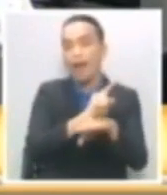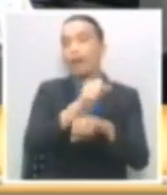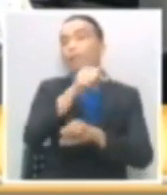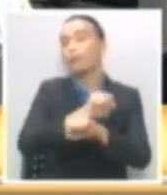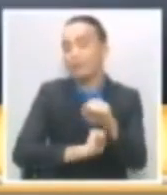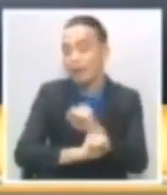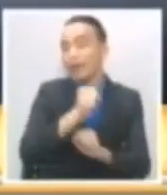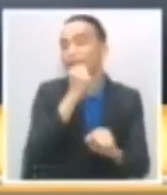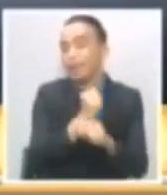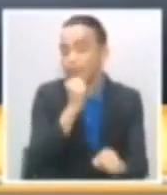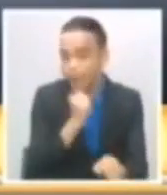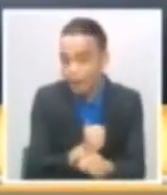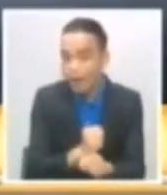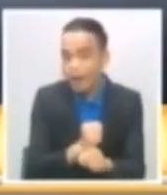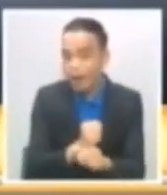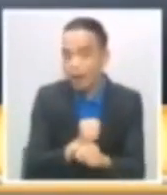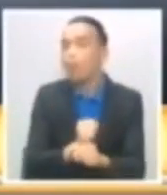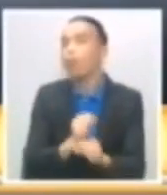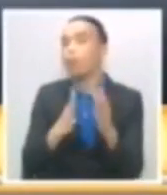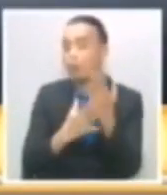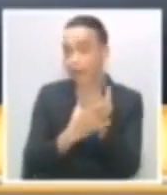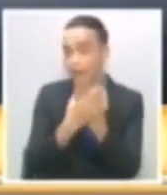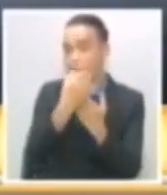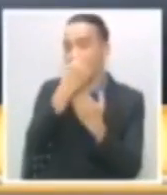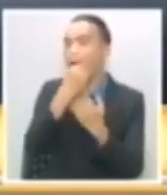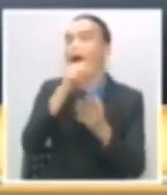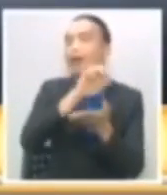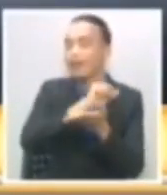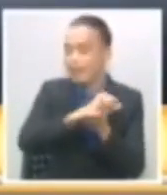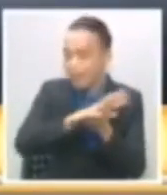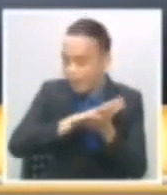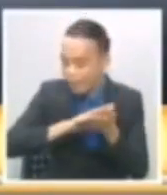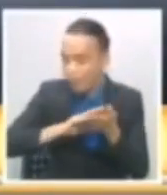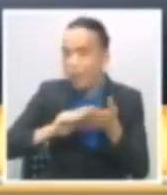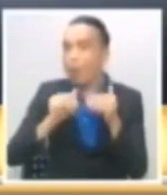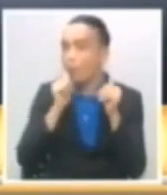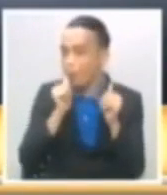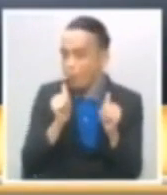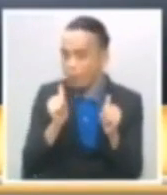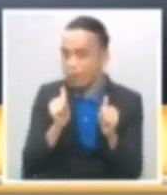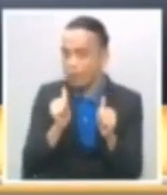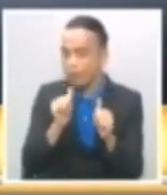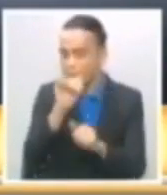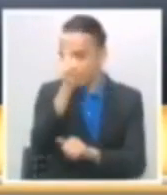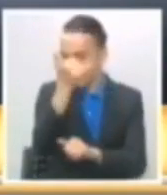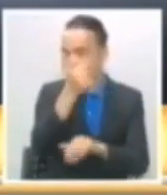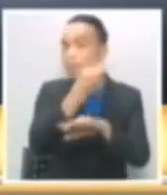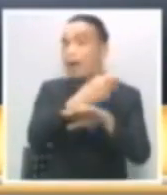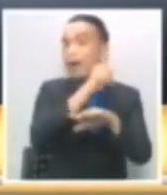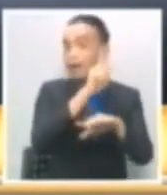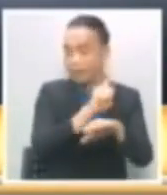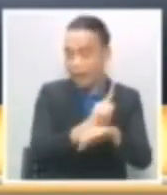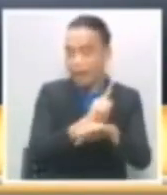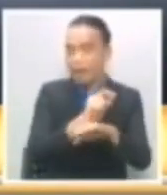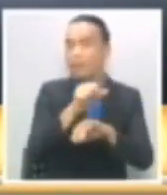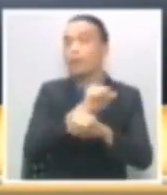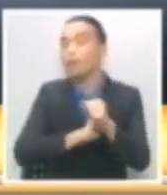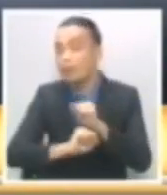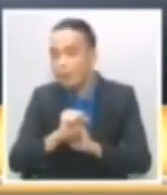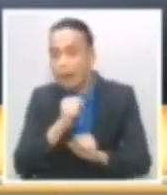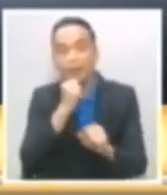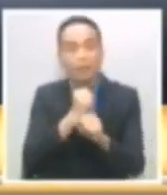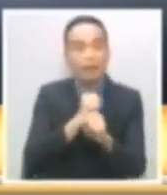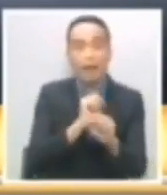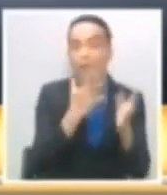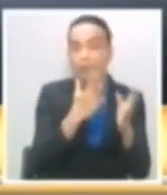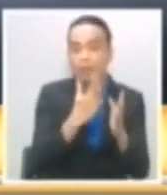มครับว่าสภาของเรานั้นเป็นระเบียบเรียบร้อยขึ้นมีบางช่วงที่ท่านประธานชวนไม่ได้ไปปฏิบัติหน้าที่สภาก็เกิดความวุ่นวายเกิด